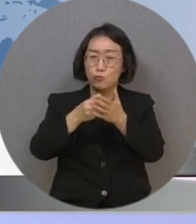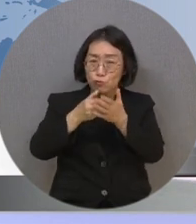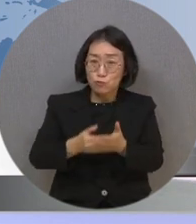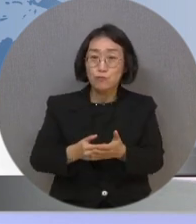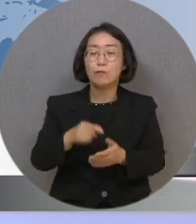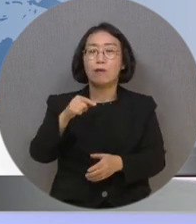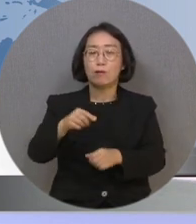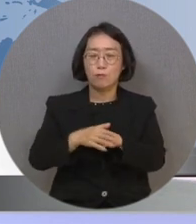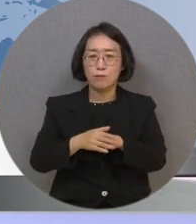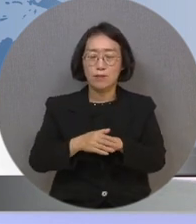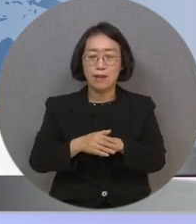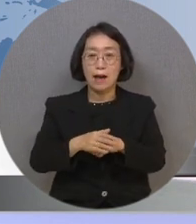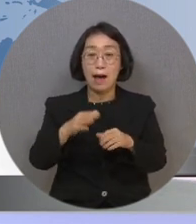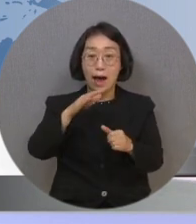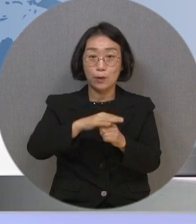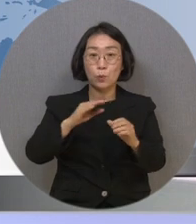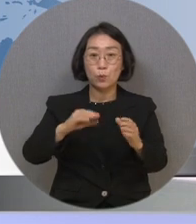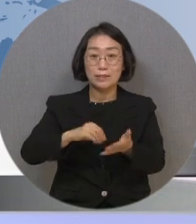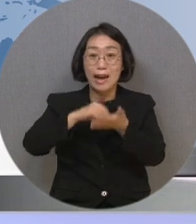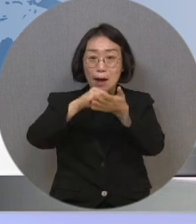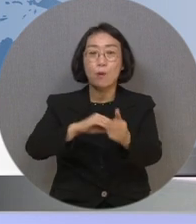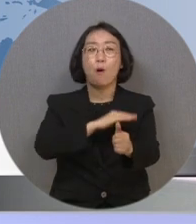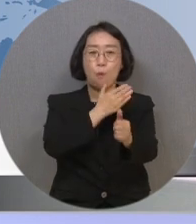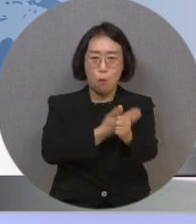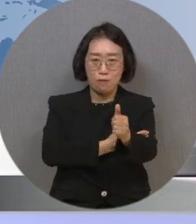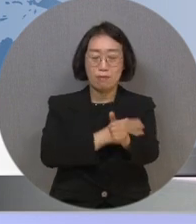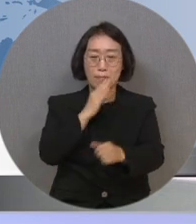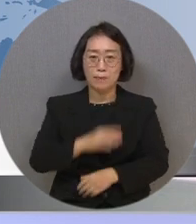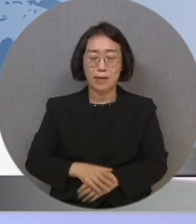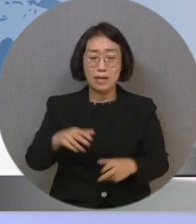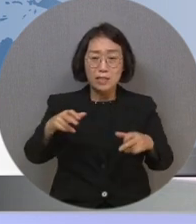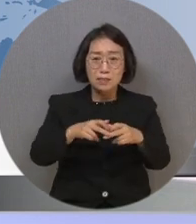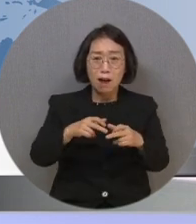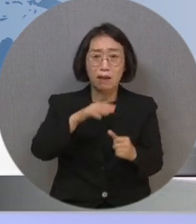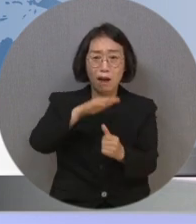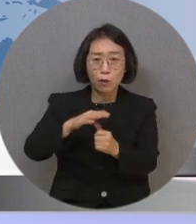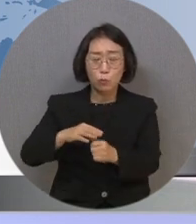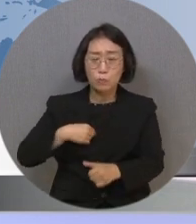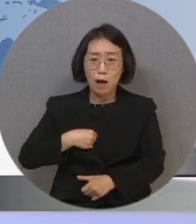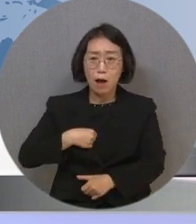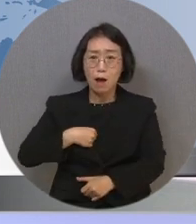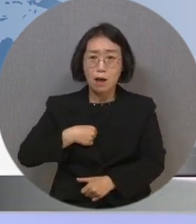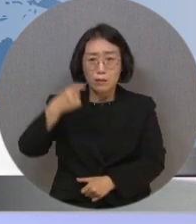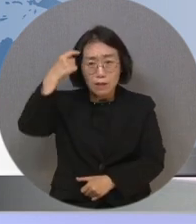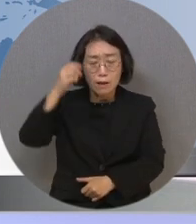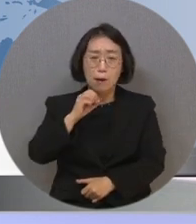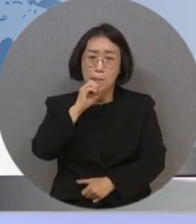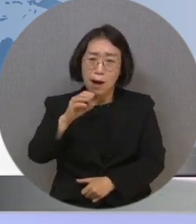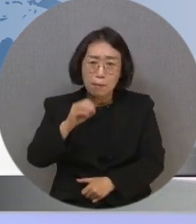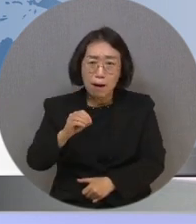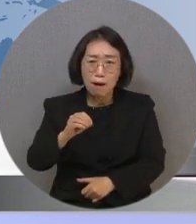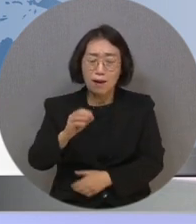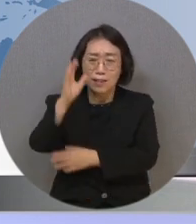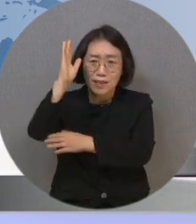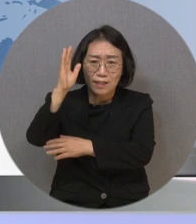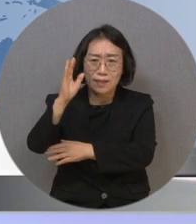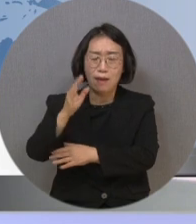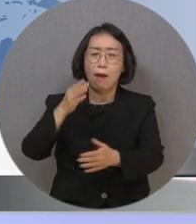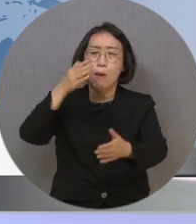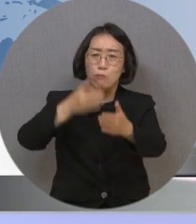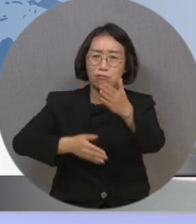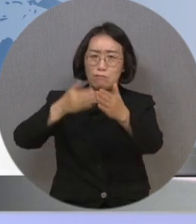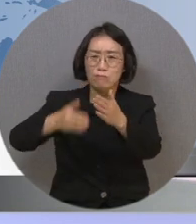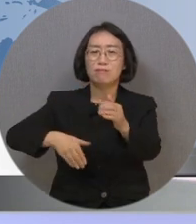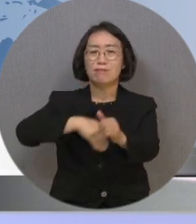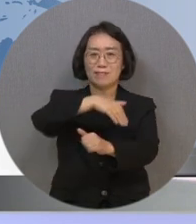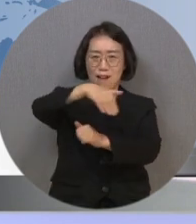아동의 참여권이라고 하는데요. 장애 아동의 경우 자신의 생각을 표현할 기회조차 보장받지 못하고 있는